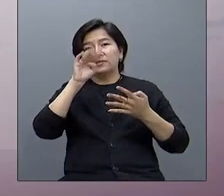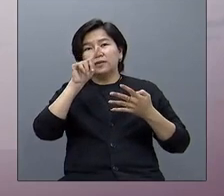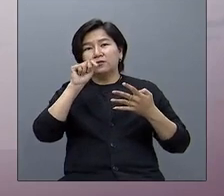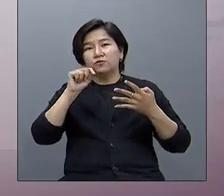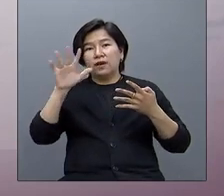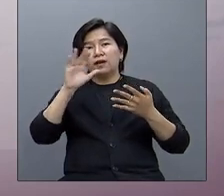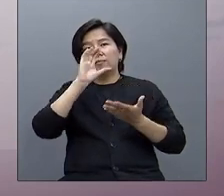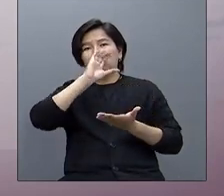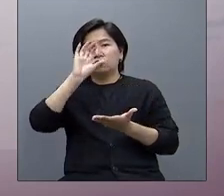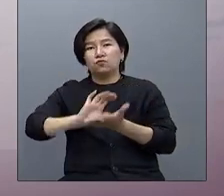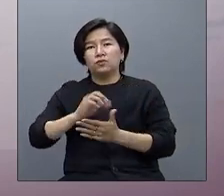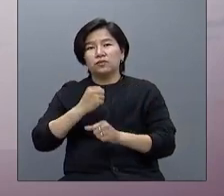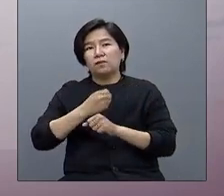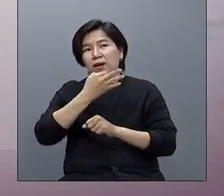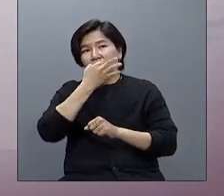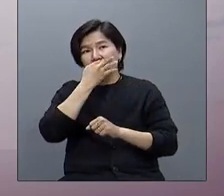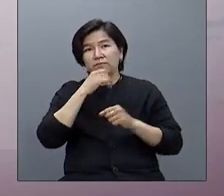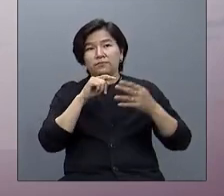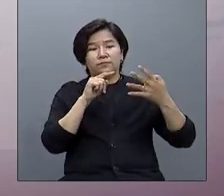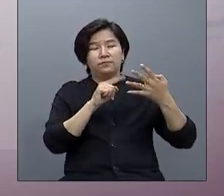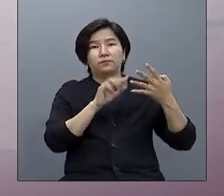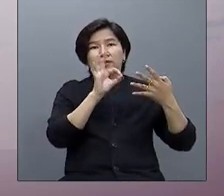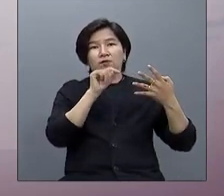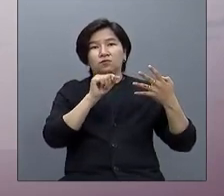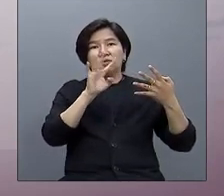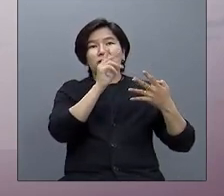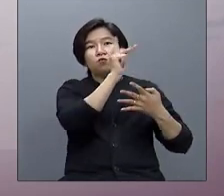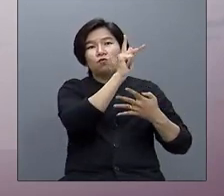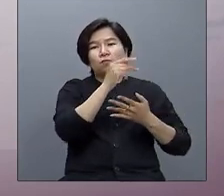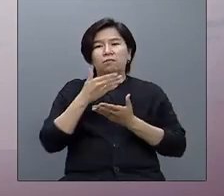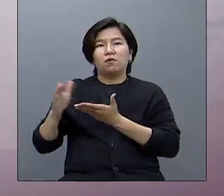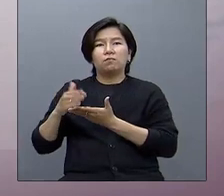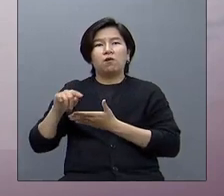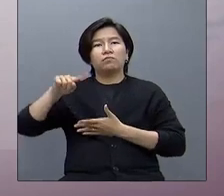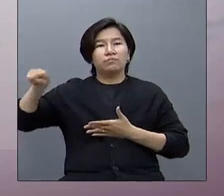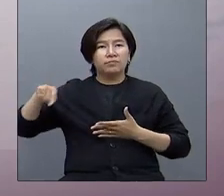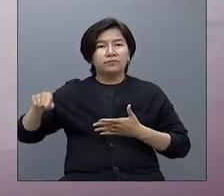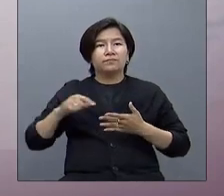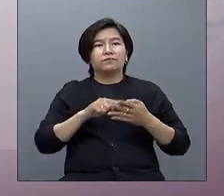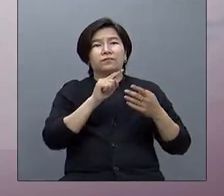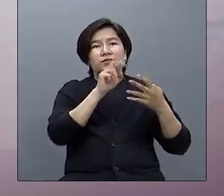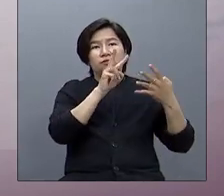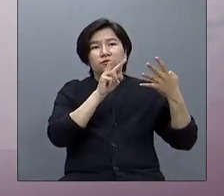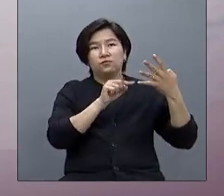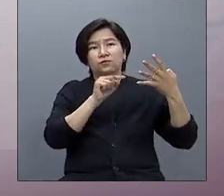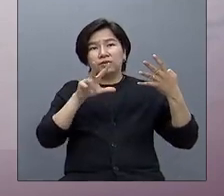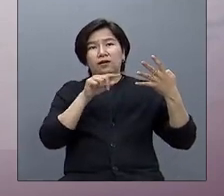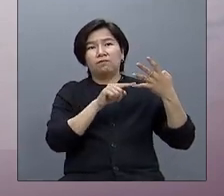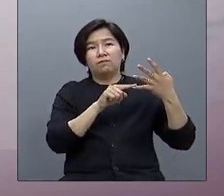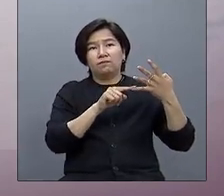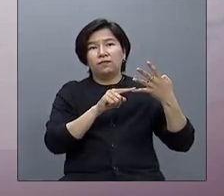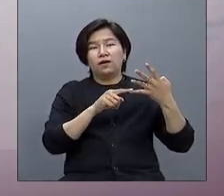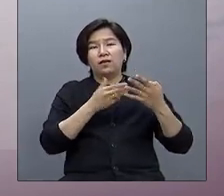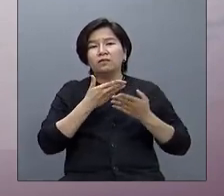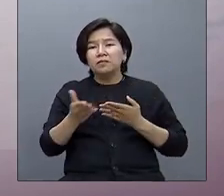ละ 9.4 เท่านั้นนะคะที่ถูกกู้มาเพื่อใช้หนี้อื่นๆแล้วก็ร้อยละ 2.3 ค่ะถูกนำไปใช้สำหรับค่าใช้จ่ายที่ไม่จ